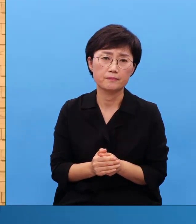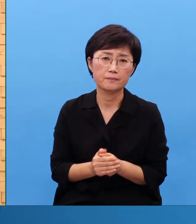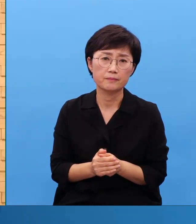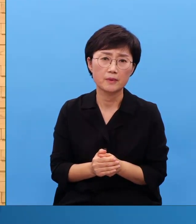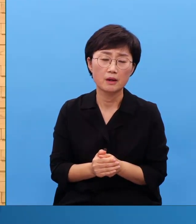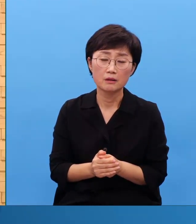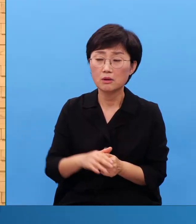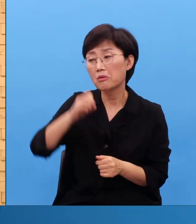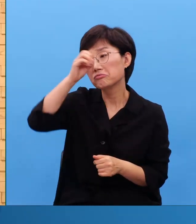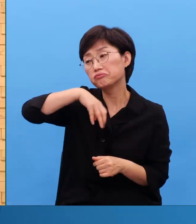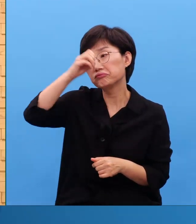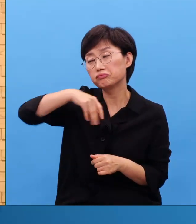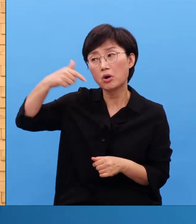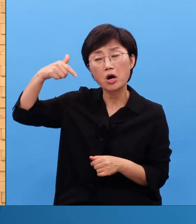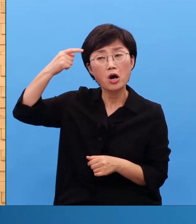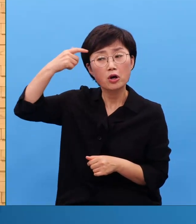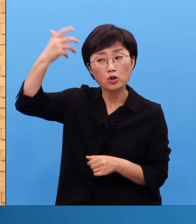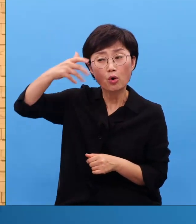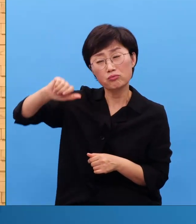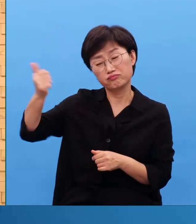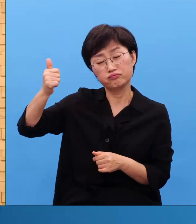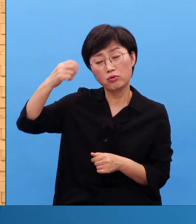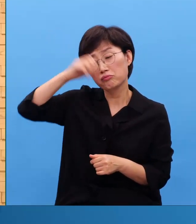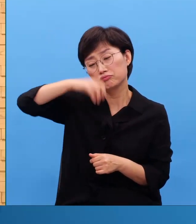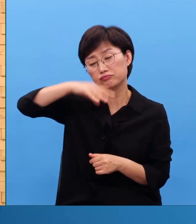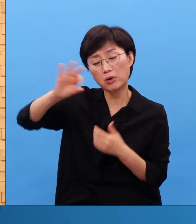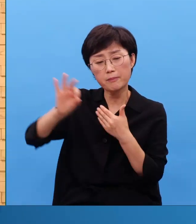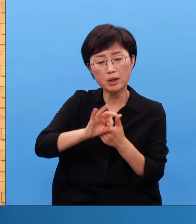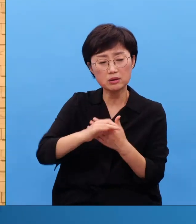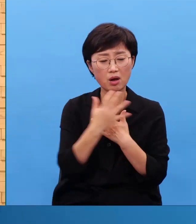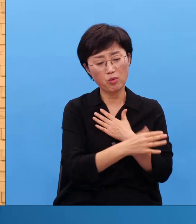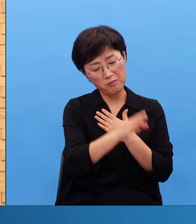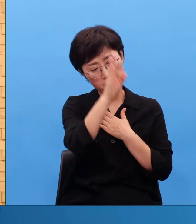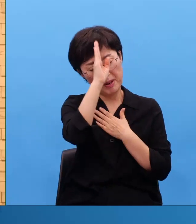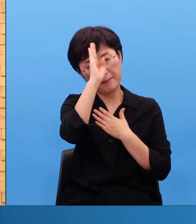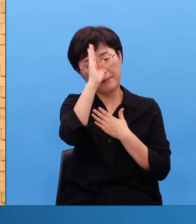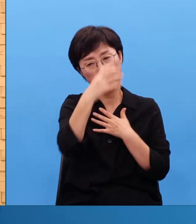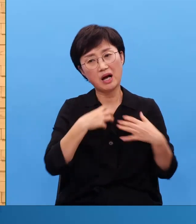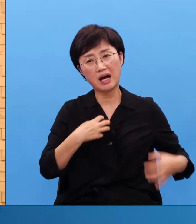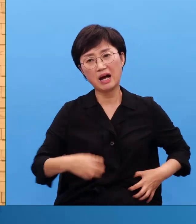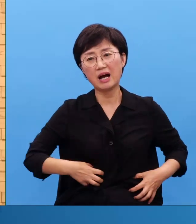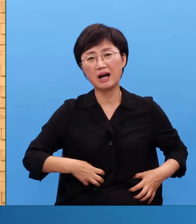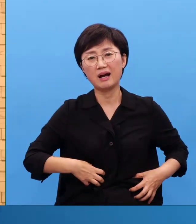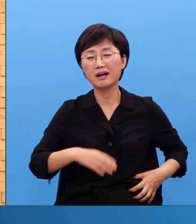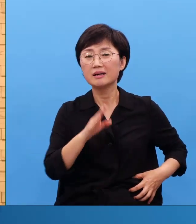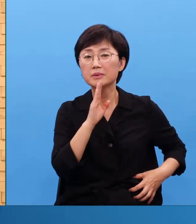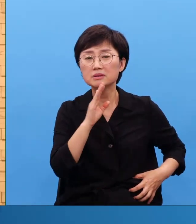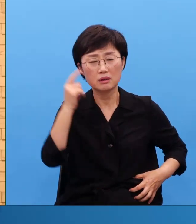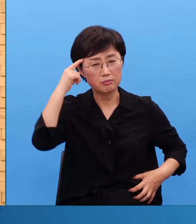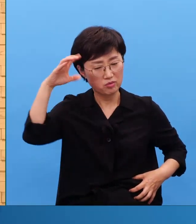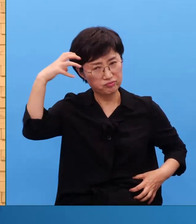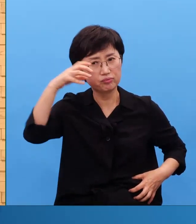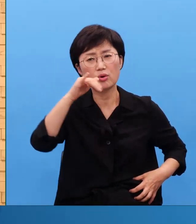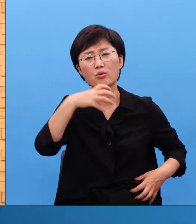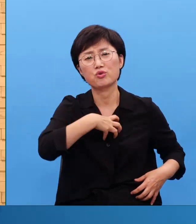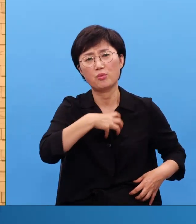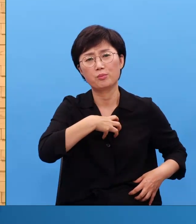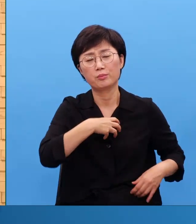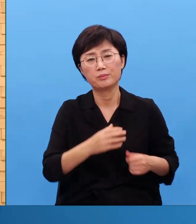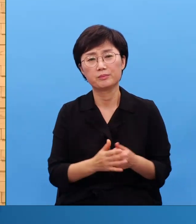가잖아요. Later on, we see the results of the conclusion that shows in your physical body, and that's when you go to the hospitals. 그래서 내가 참